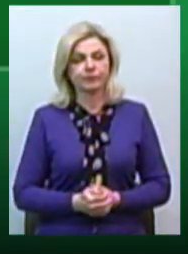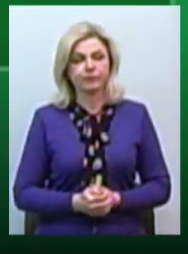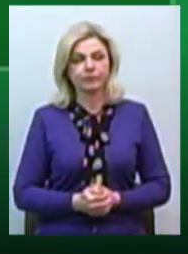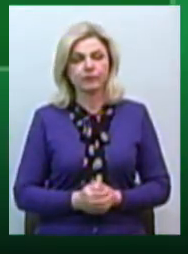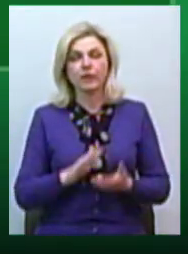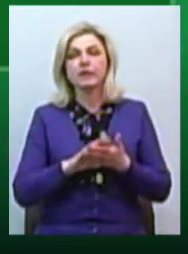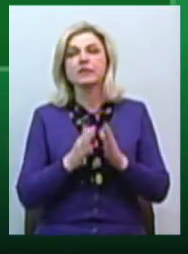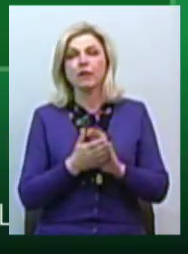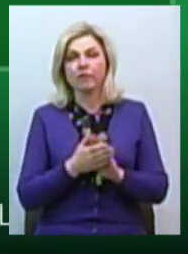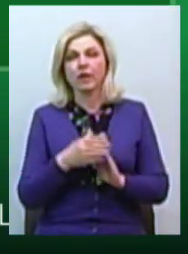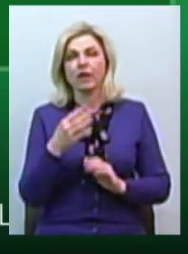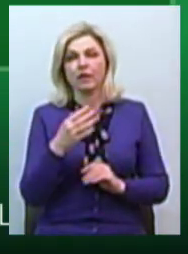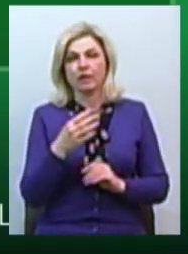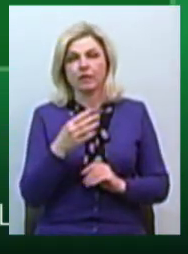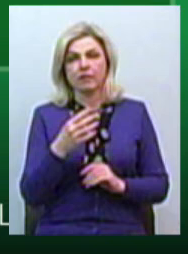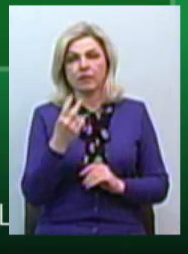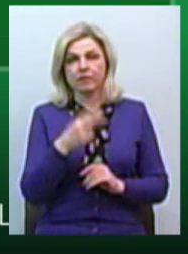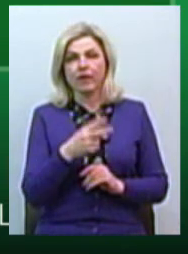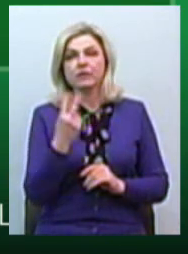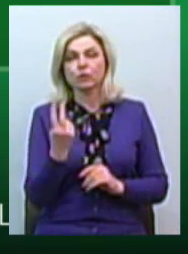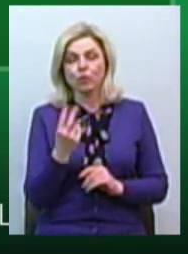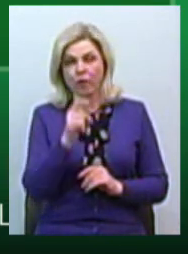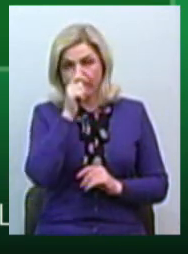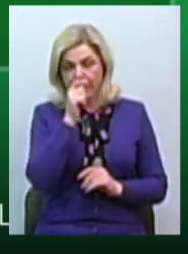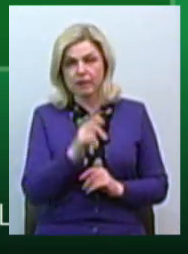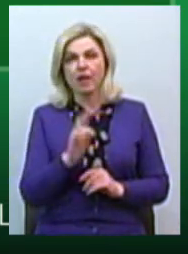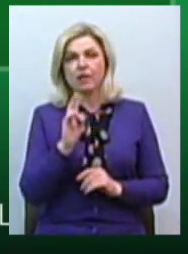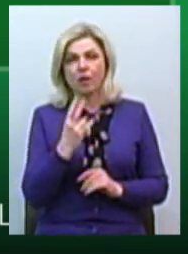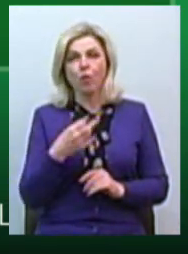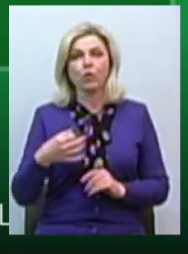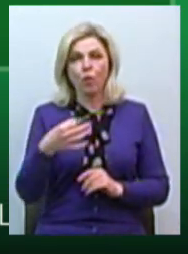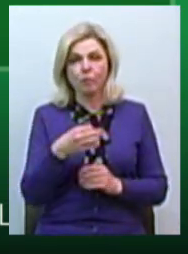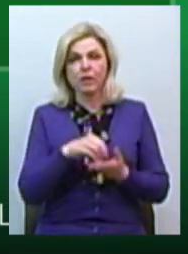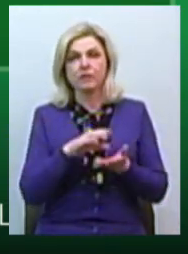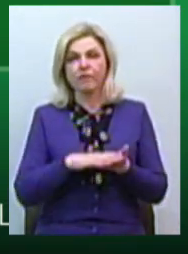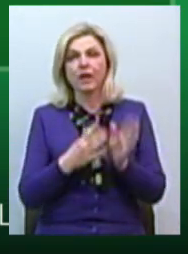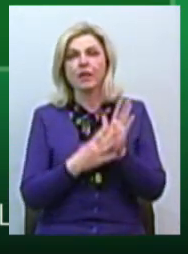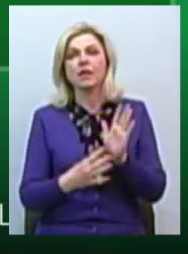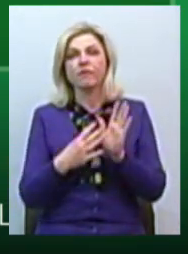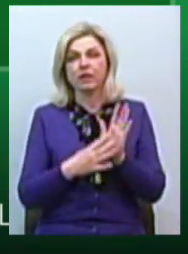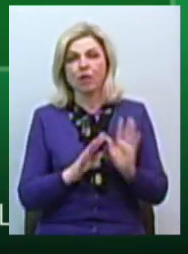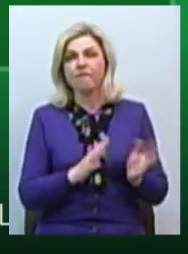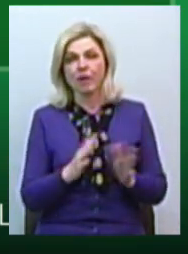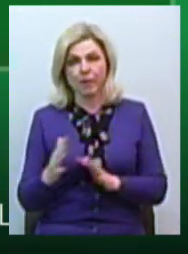Станом на 22 квітня у Миколаївській області зареєстровано вже 99 випадків.